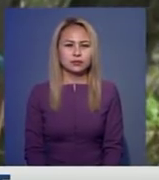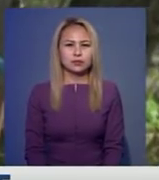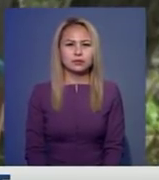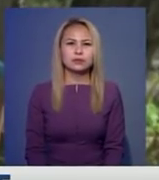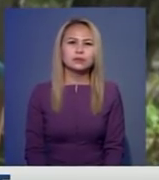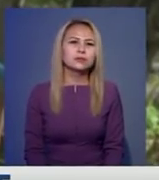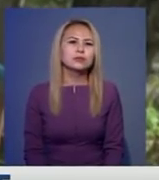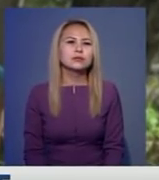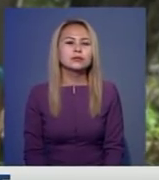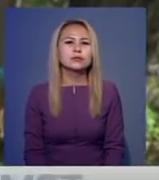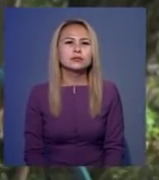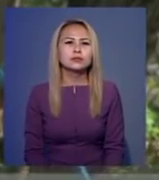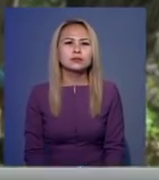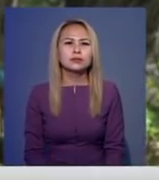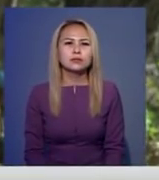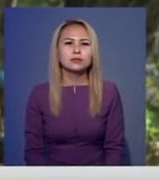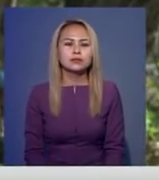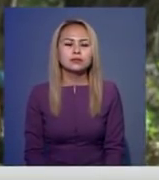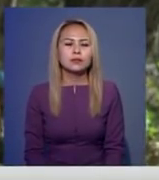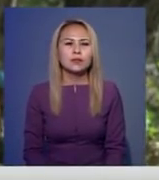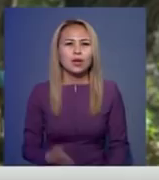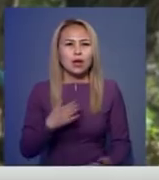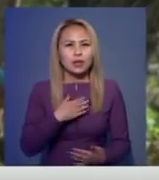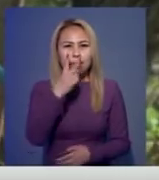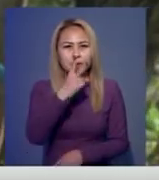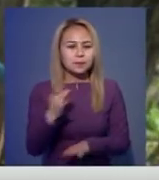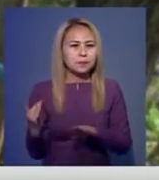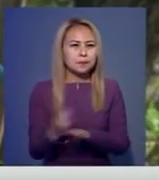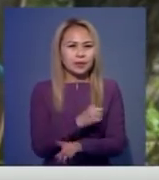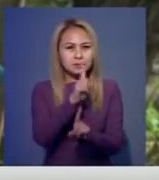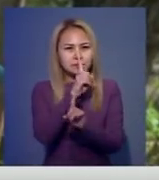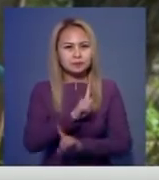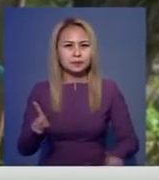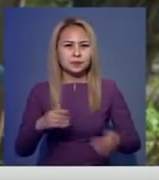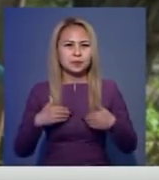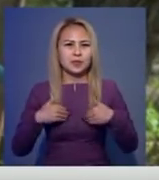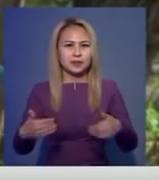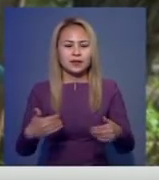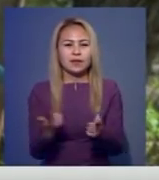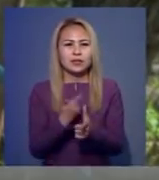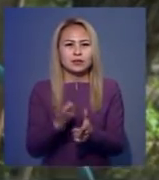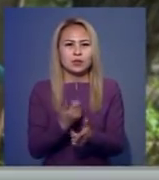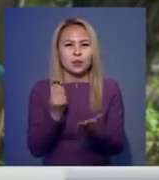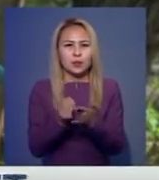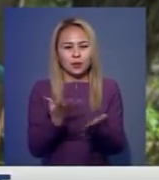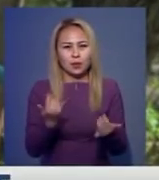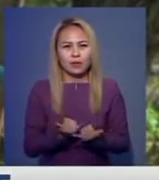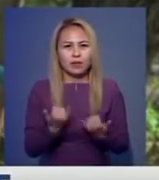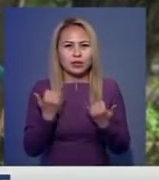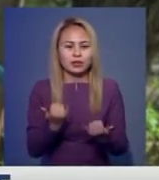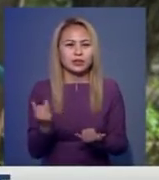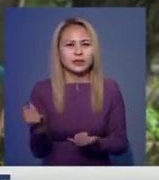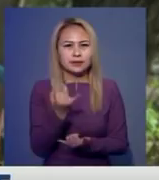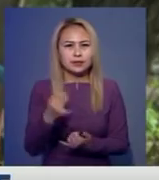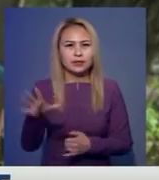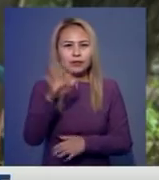Такое необычное поздравление, первый раз такое вижу. Мен өмірімде бірінші рет көріп отырмын. Соғыс ардагерін ерекше құрметтеп, шынайы құттықтап жатыр. Бүкіл